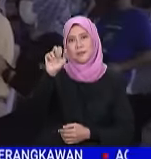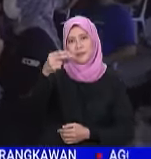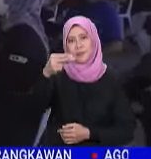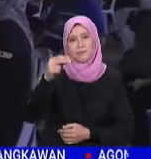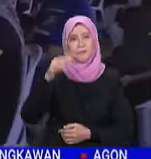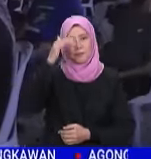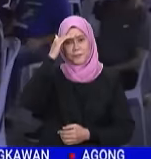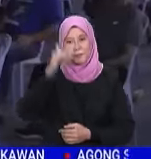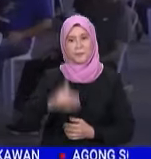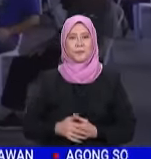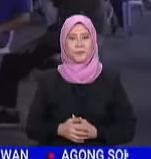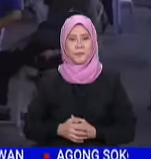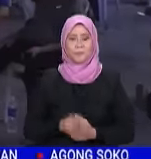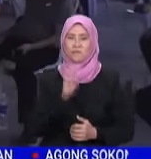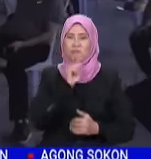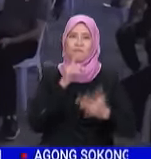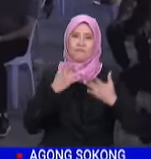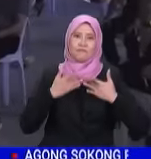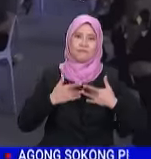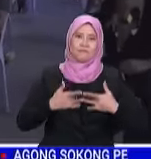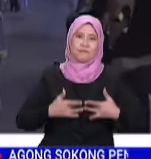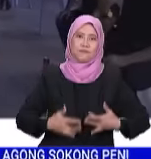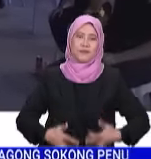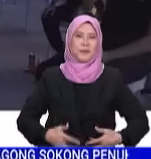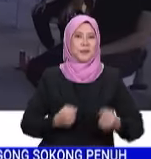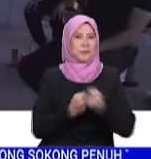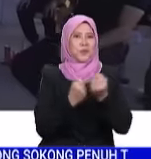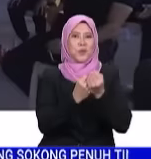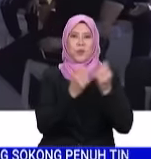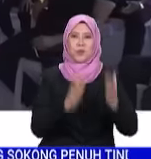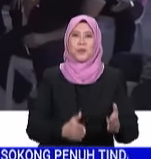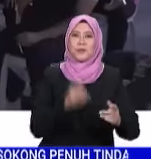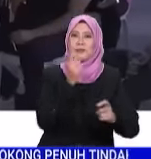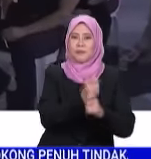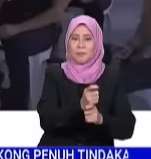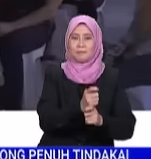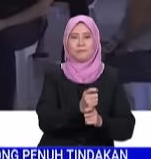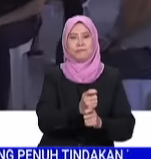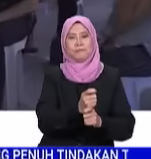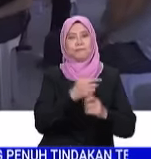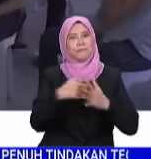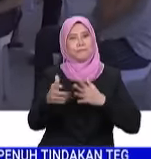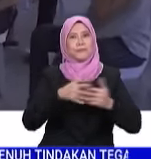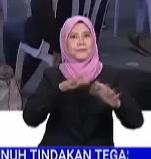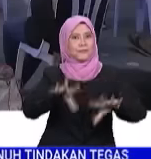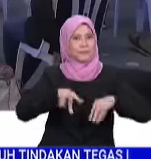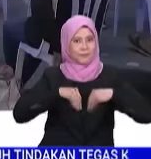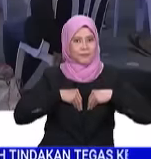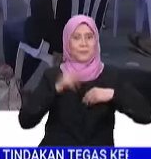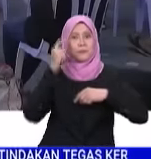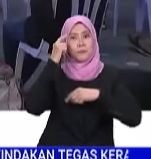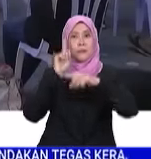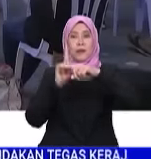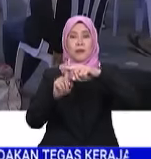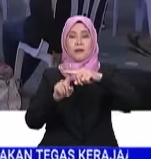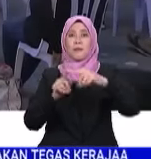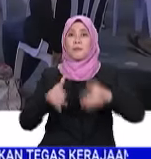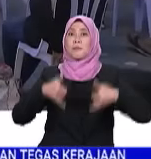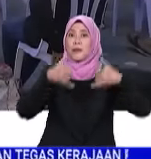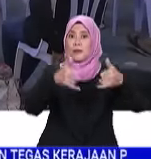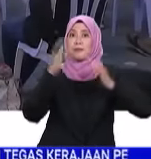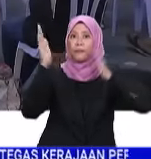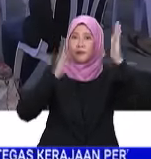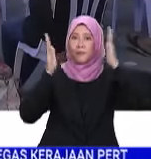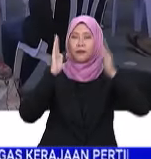Hasnah meskipun kecewa penyokong tetap akur menera kekalahan denganti terbuka sainis bakal